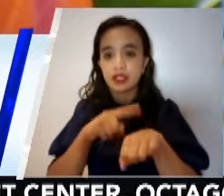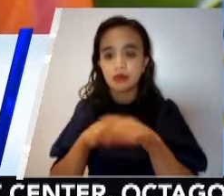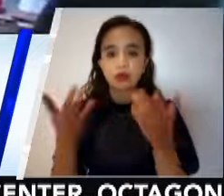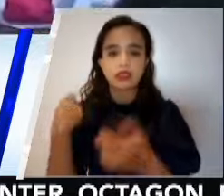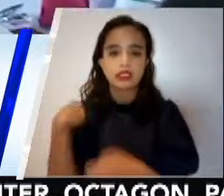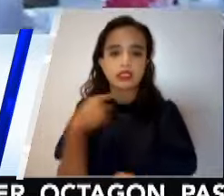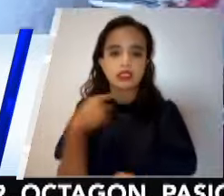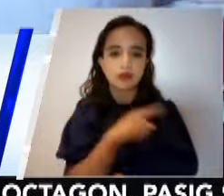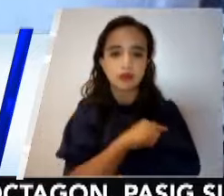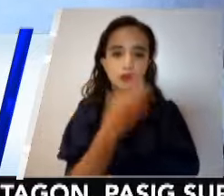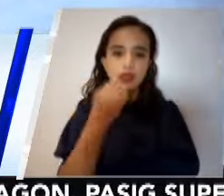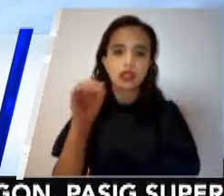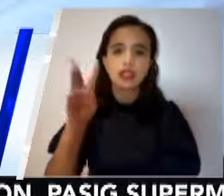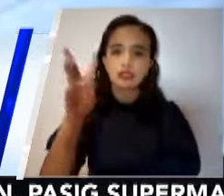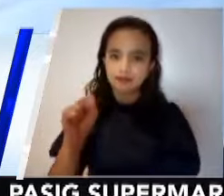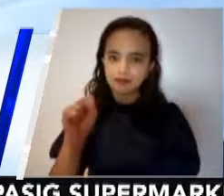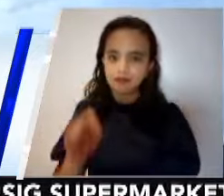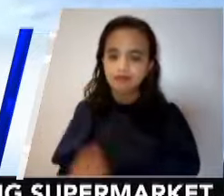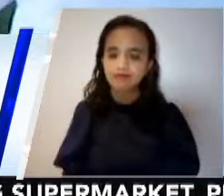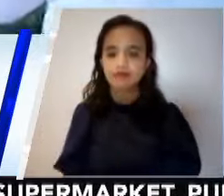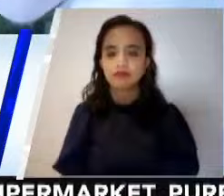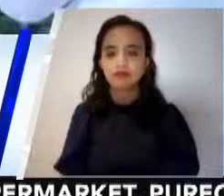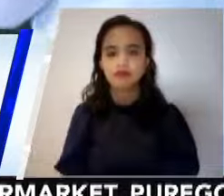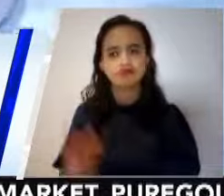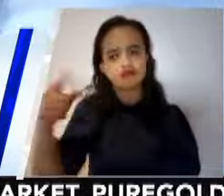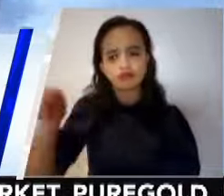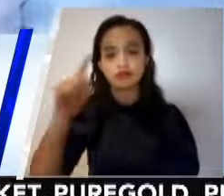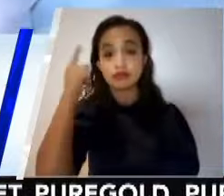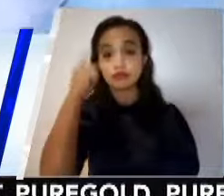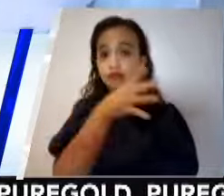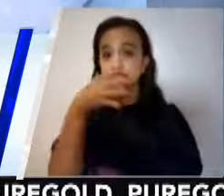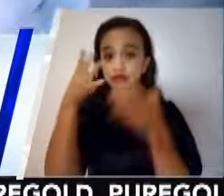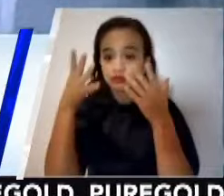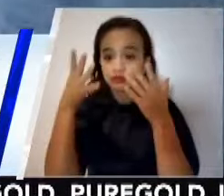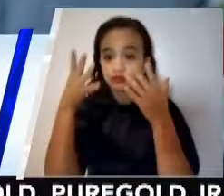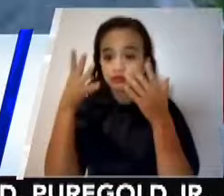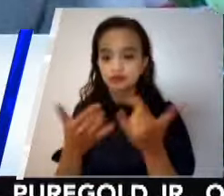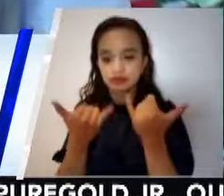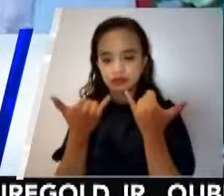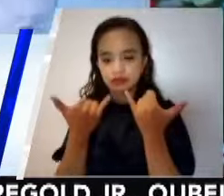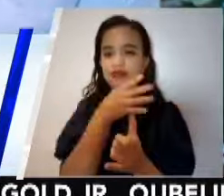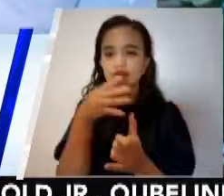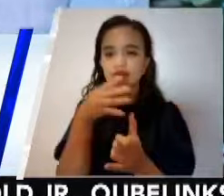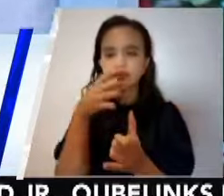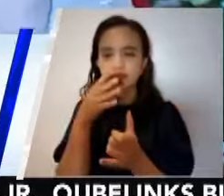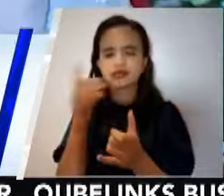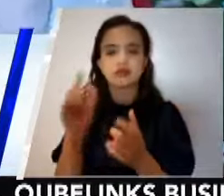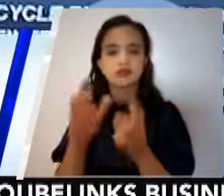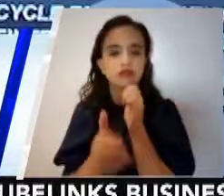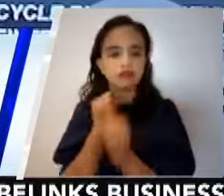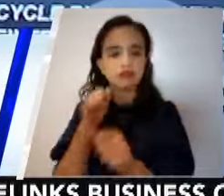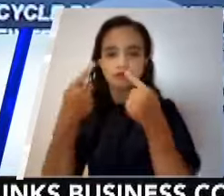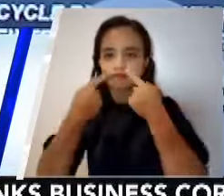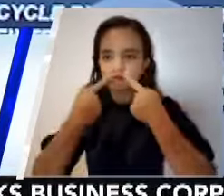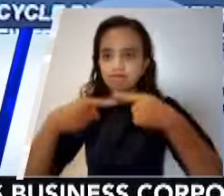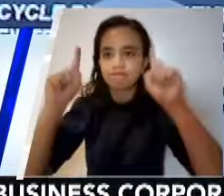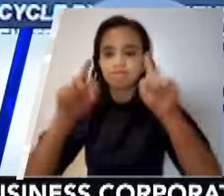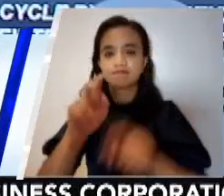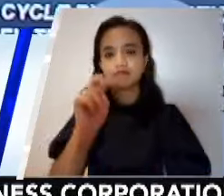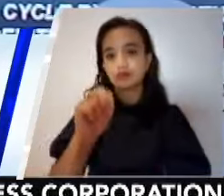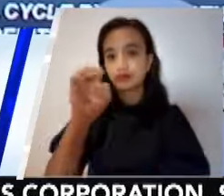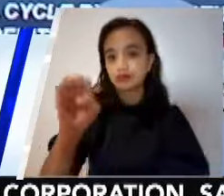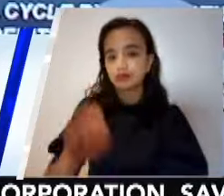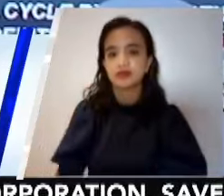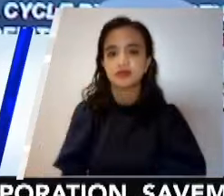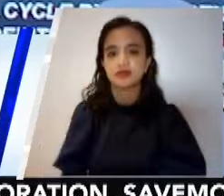OFW? Naisipan nila ang farming at ngayon, ang kanilang farm ang isa na sa pinakamatagumpay sa Nueva Ecija. Ayon sa Department